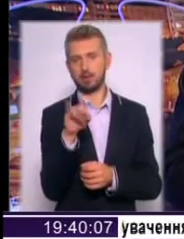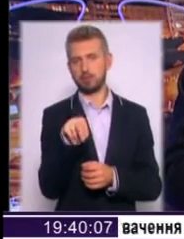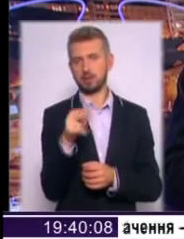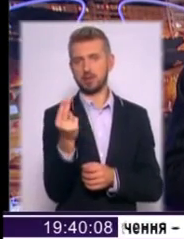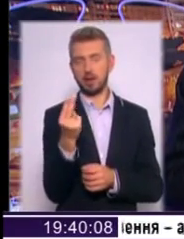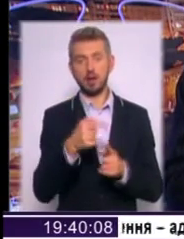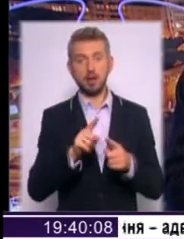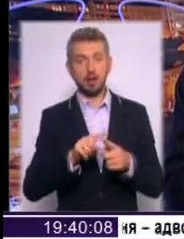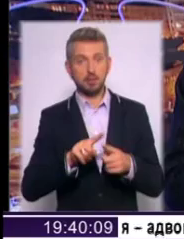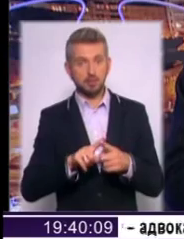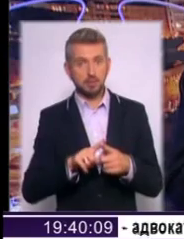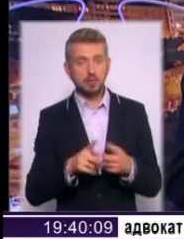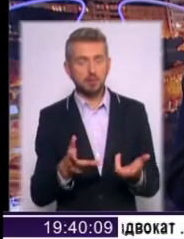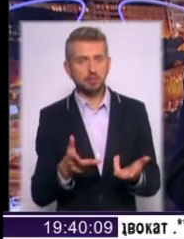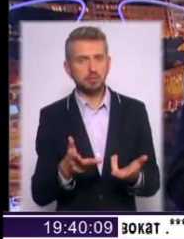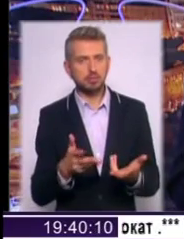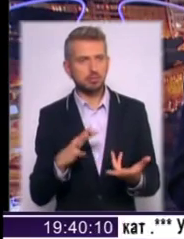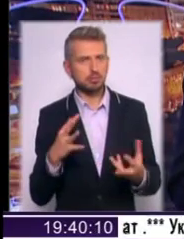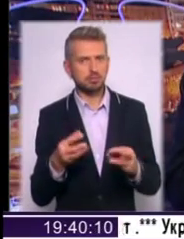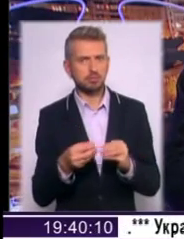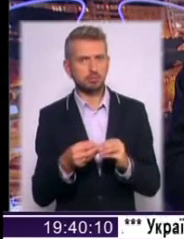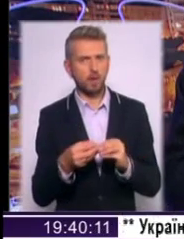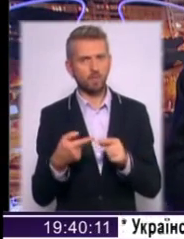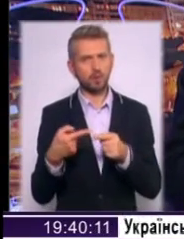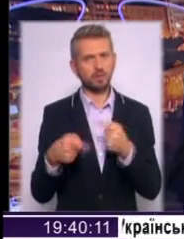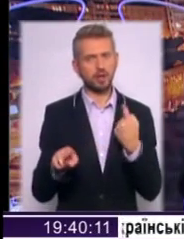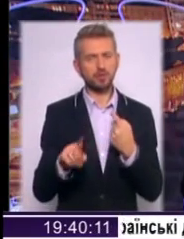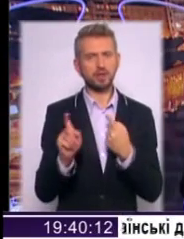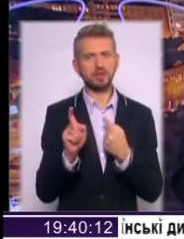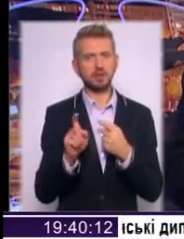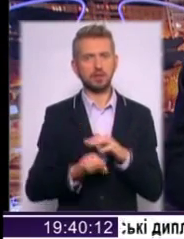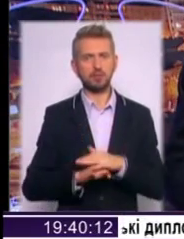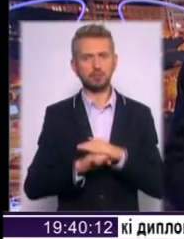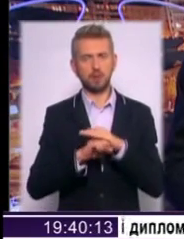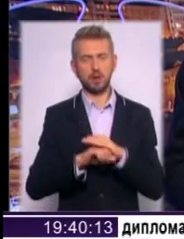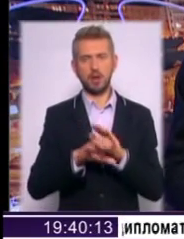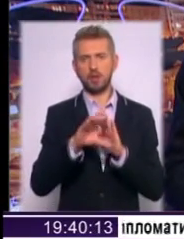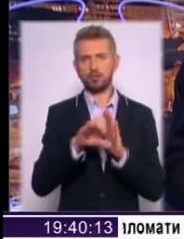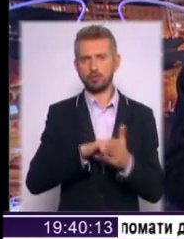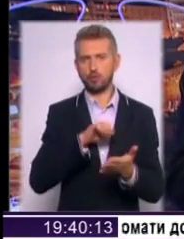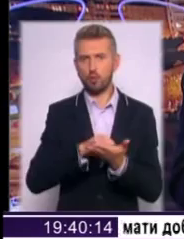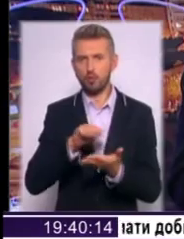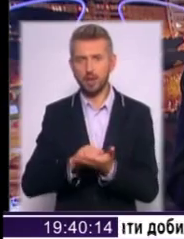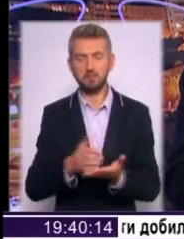певне, на мою думку, знов-таки, певне протиріччя із фундаментальними уставними документами,